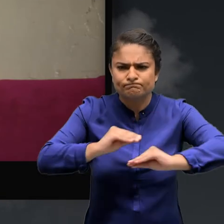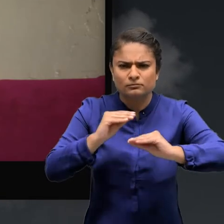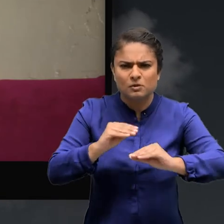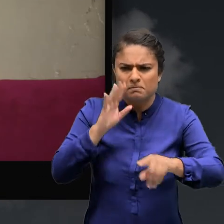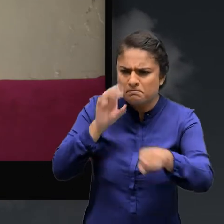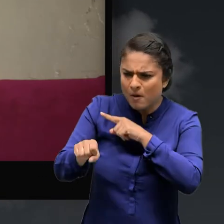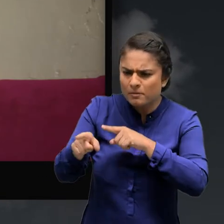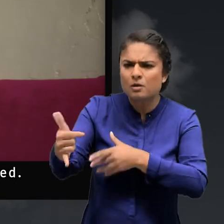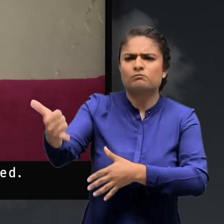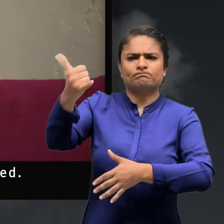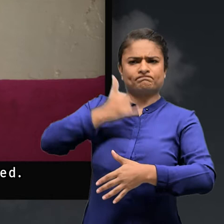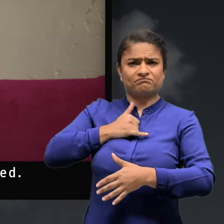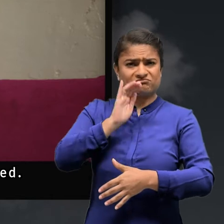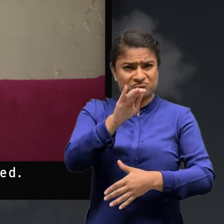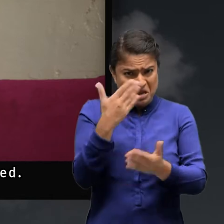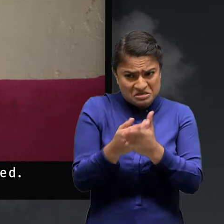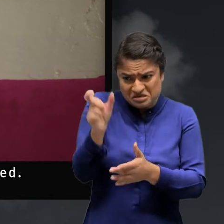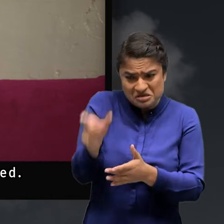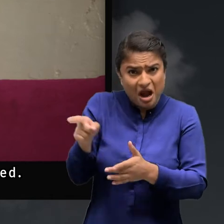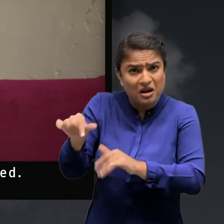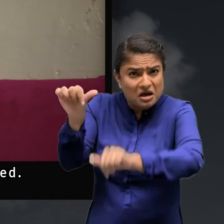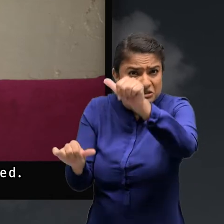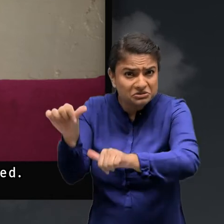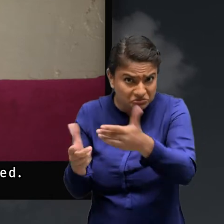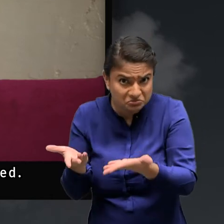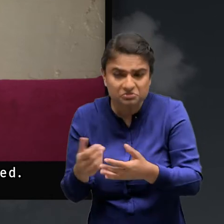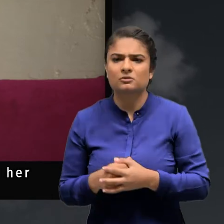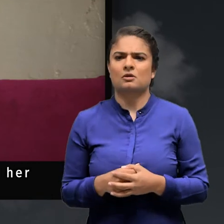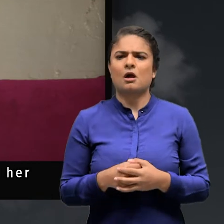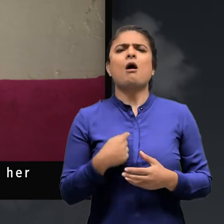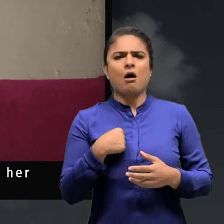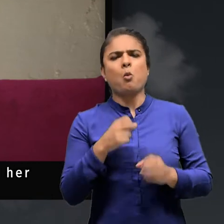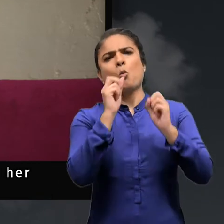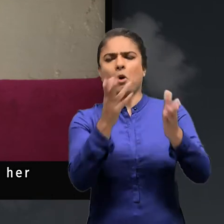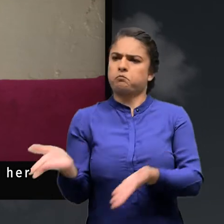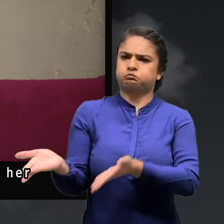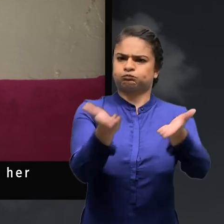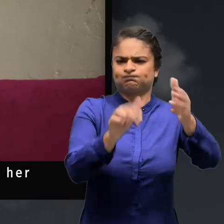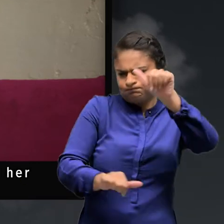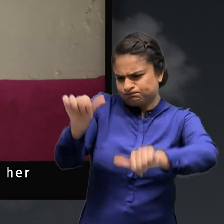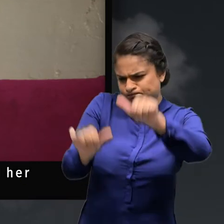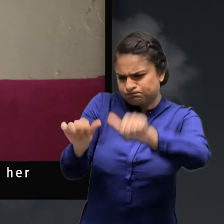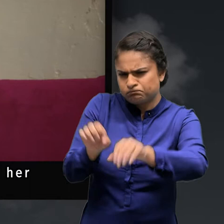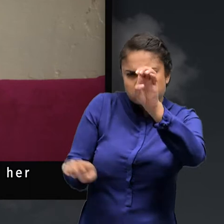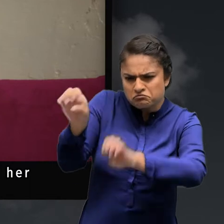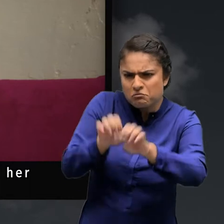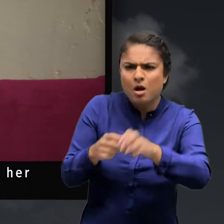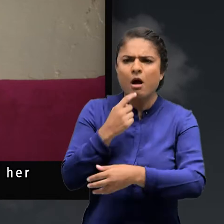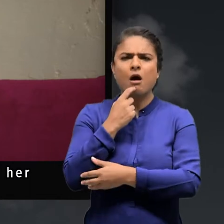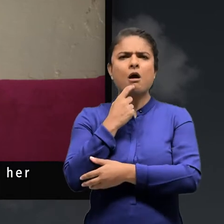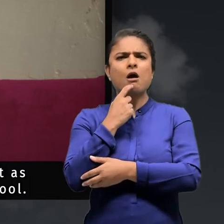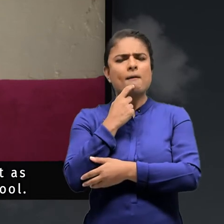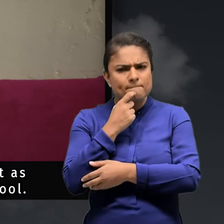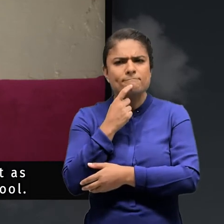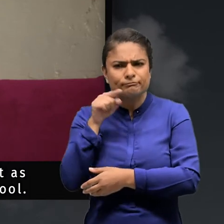arrangement mabazindlini azomasesa nyhani, bafika wamasesa la social worker, wafika wazichaza